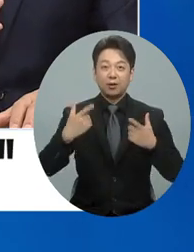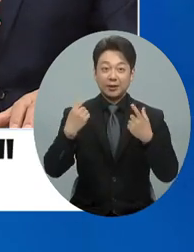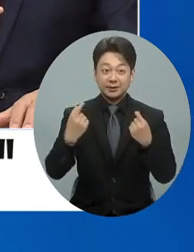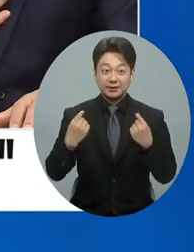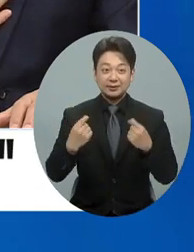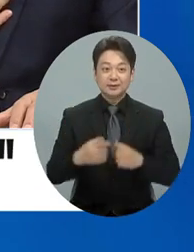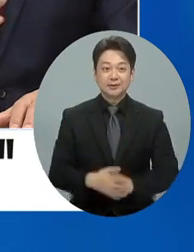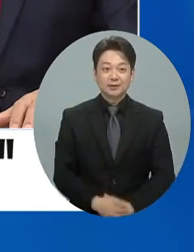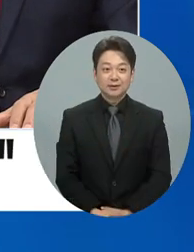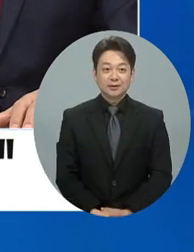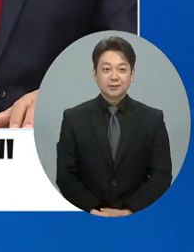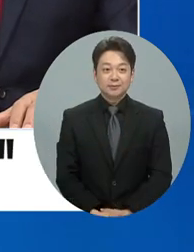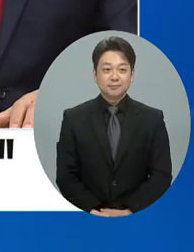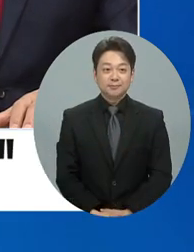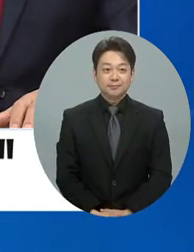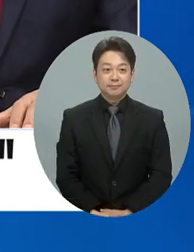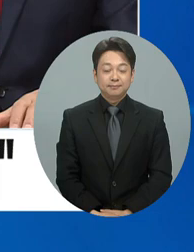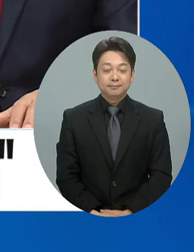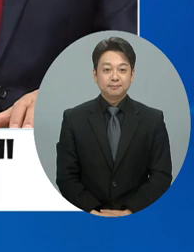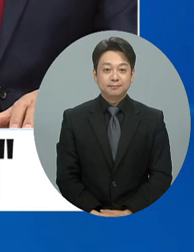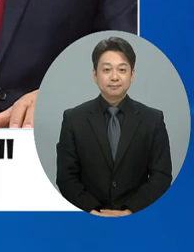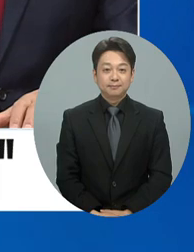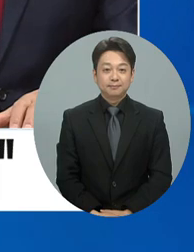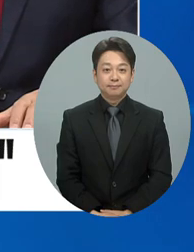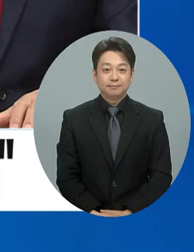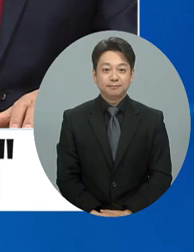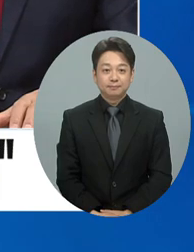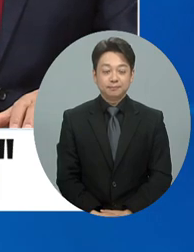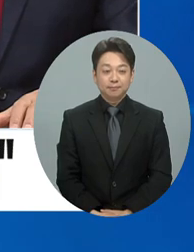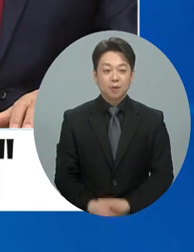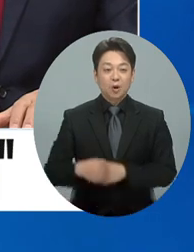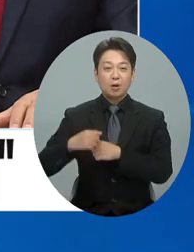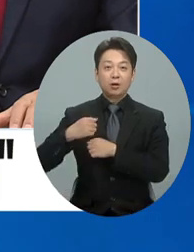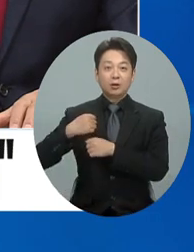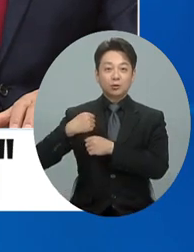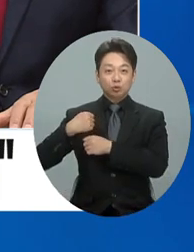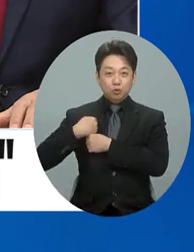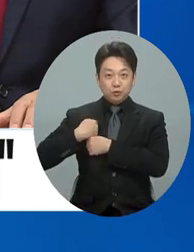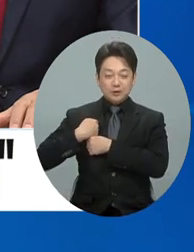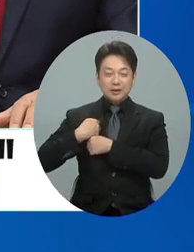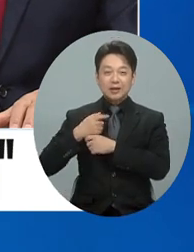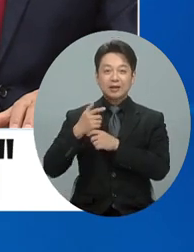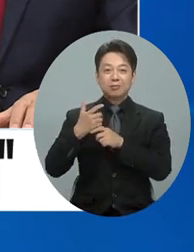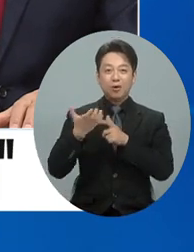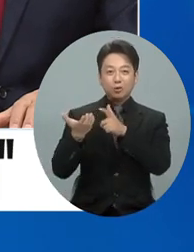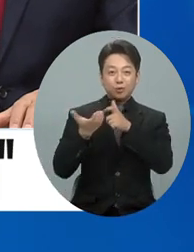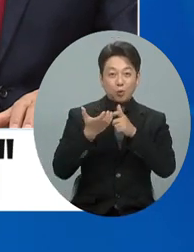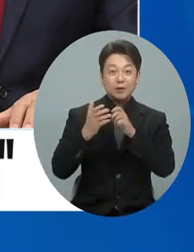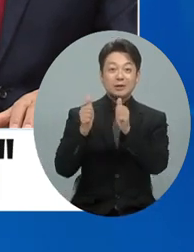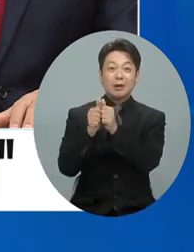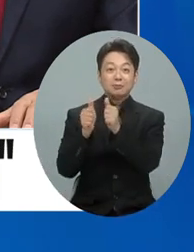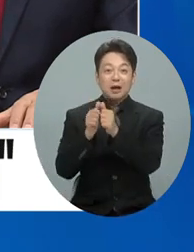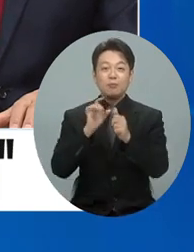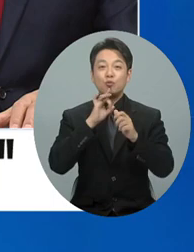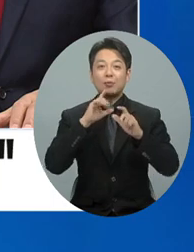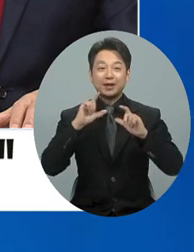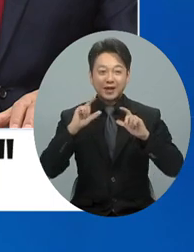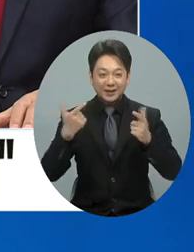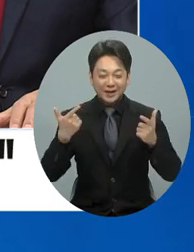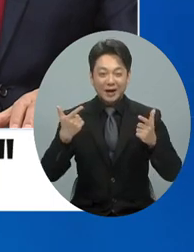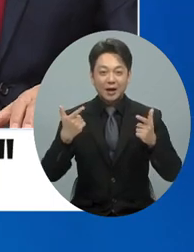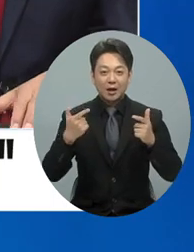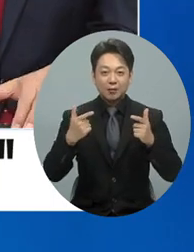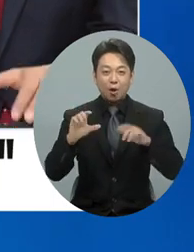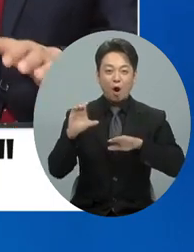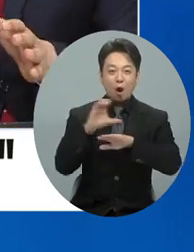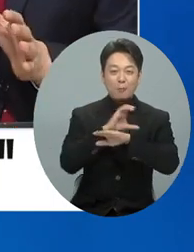뽑아서 쓸수 있는 기본적 베이스의 보병도 있어야 되겠지만 과학 군인을 이끌어가는 또 모병도 필요한 거예요.